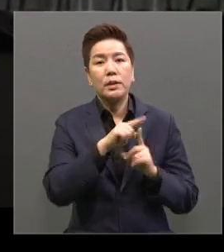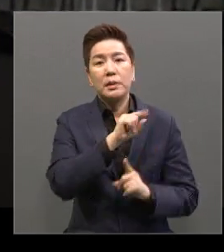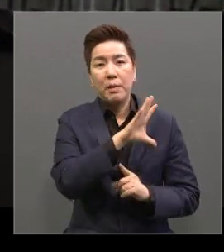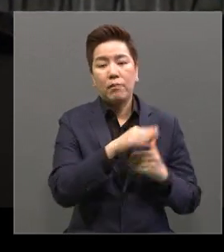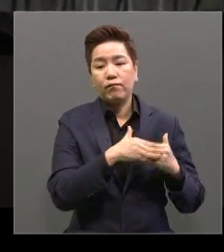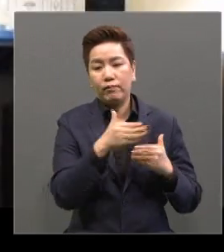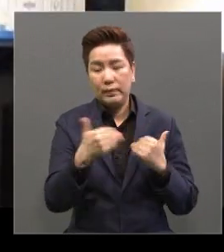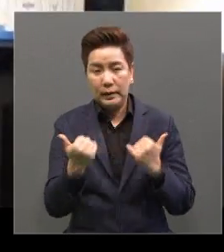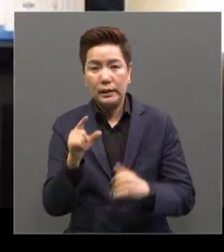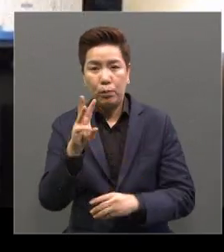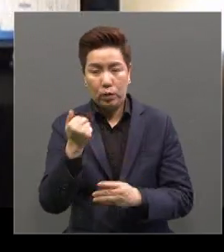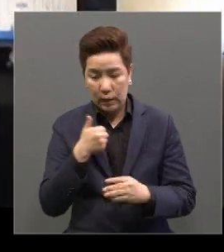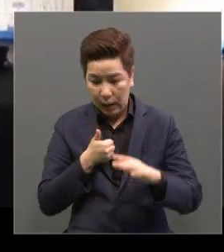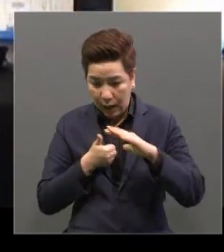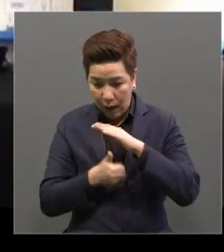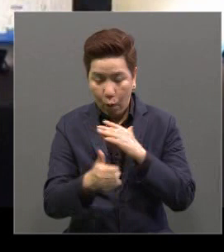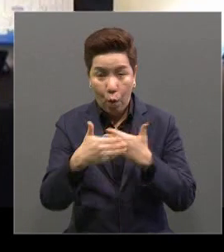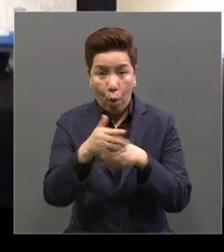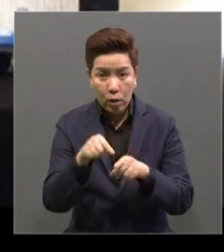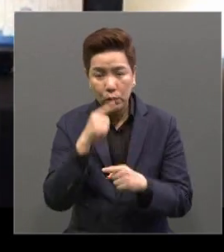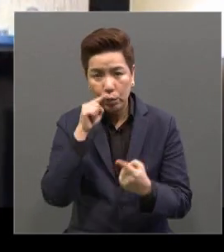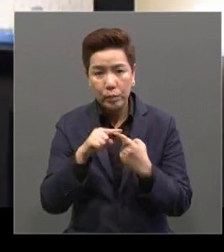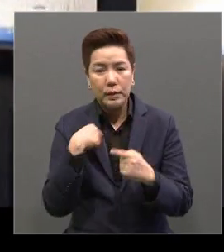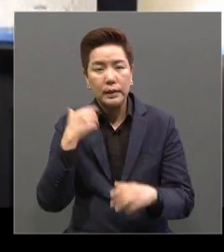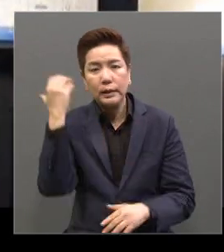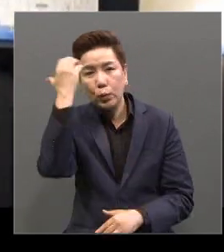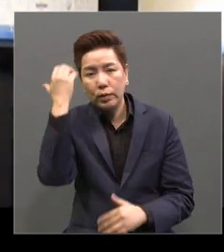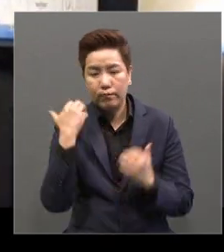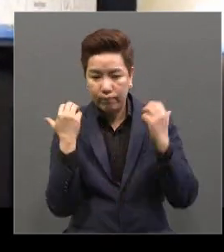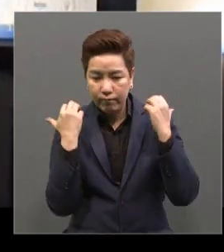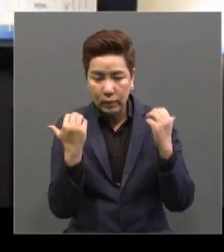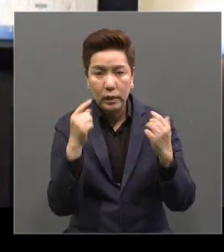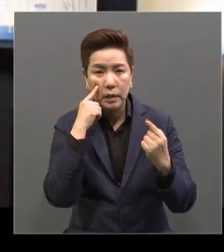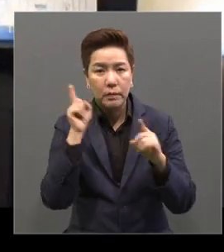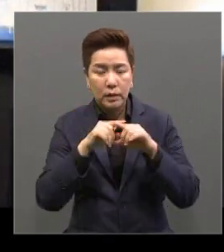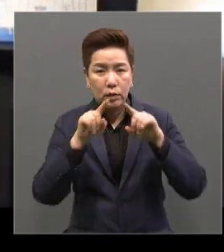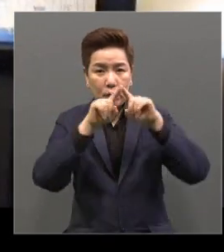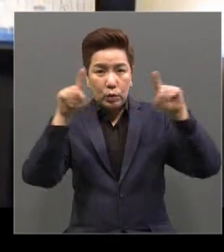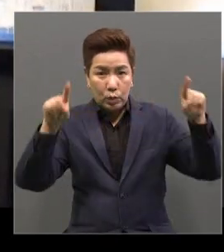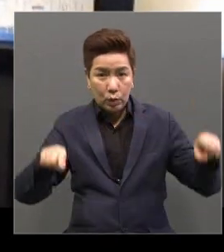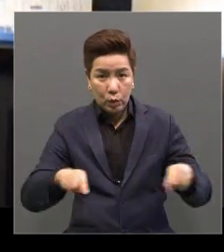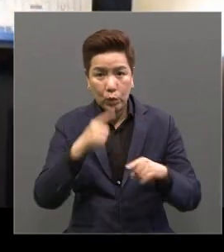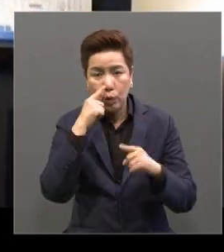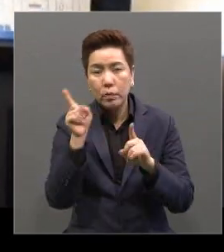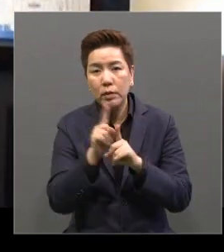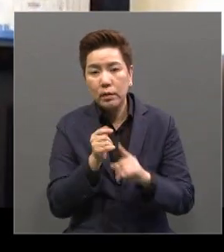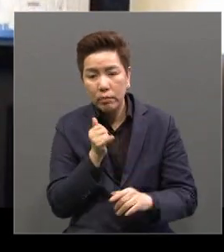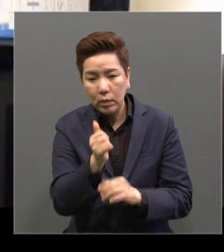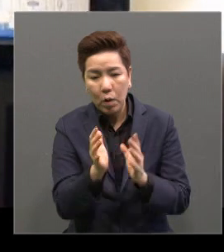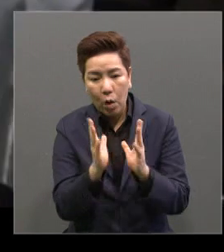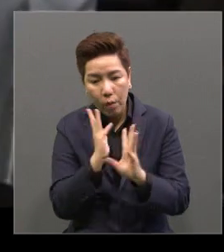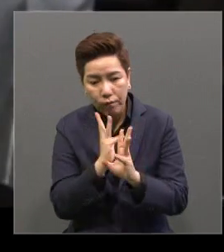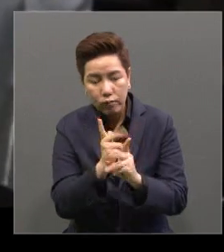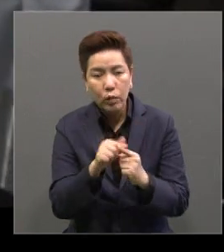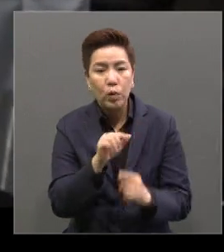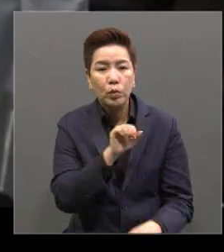ขณะที่บริเวณด้านหน้าทางเข้าห้องสัมมนามีการติดตั้งโทรทัศน์ค่ะซึ่งเป็นจอแสดงผลความคืบหน้าของการรับแรงงานตัวของ